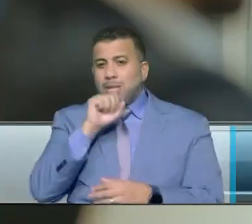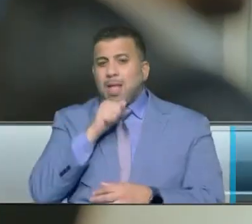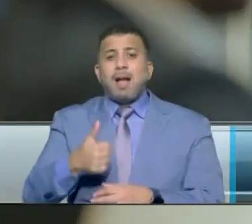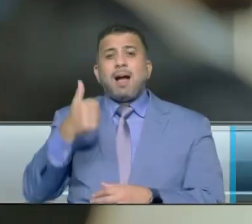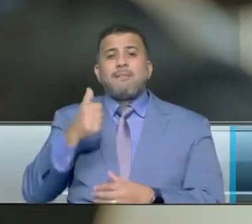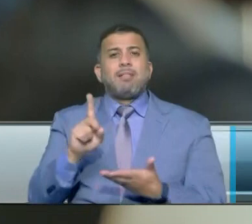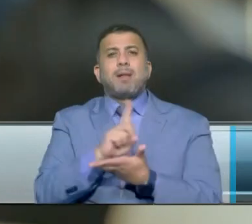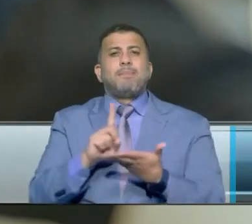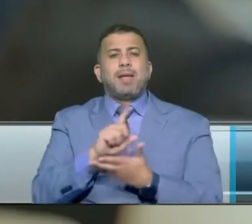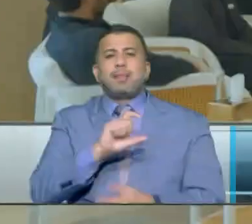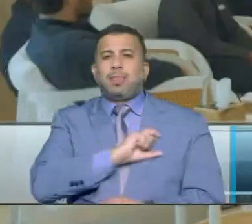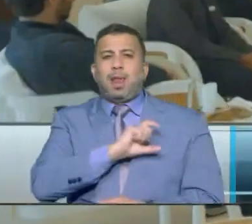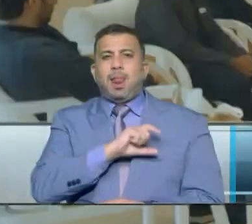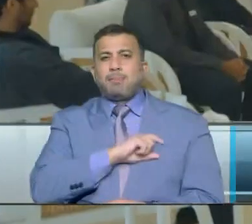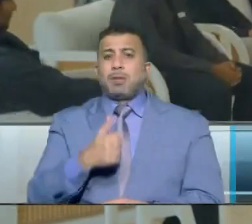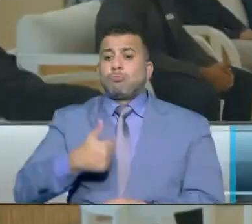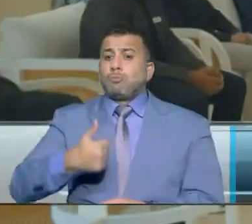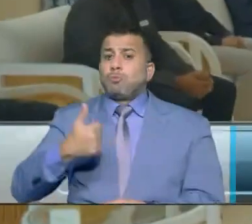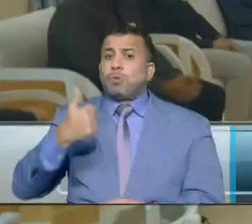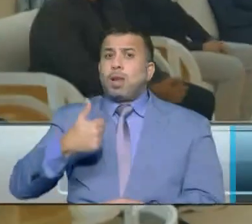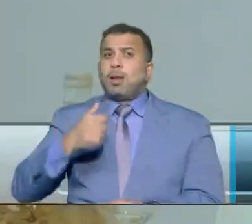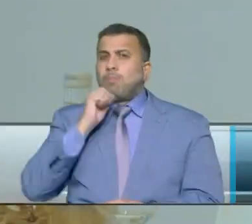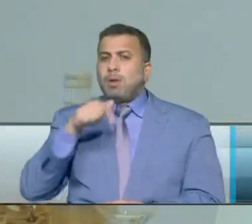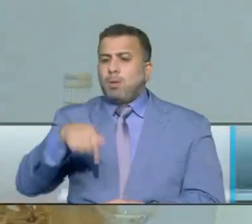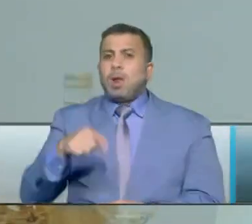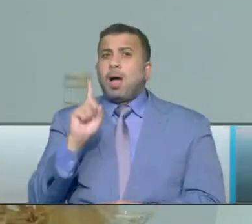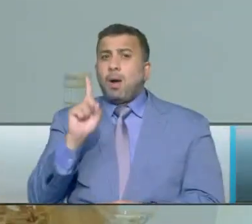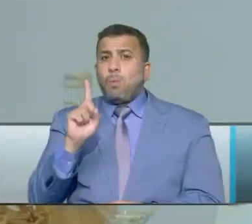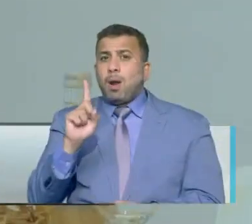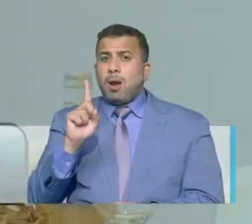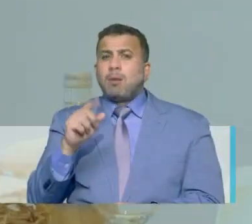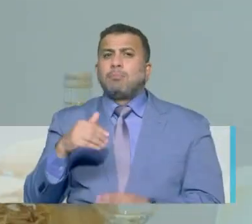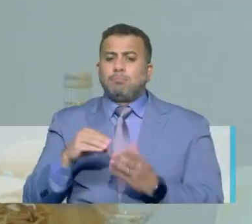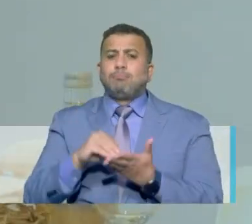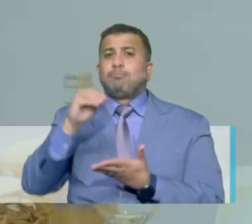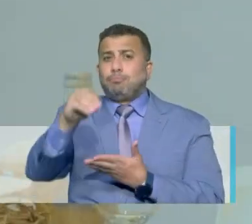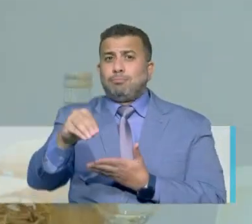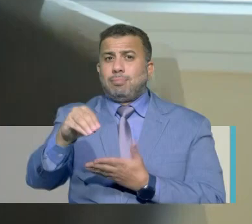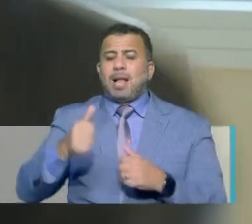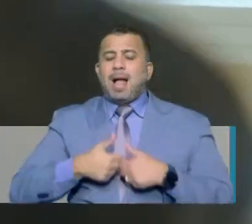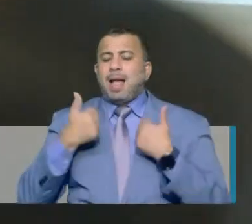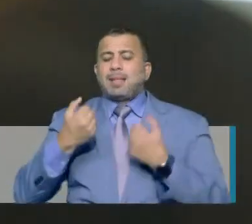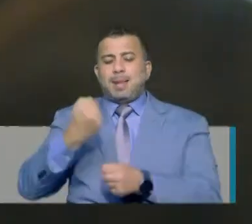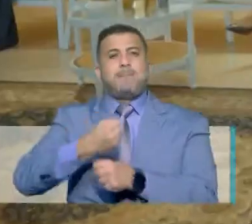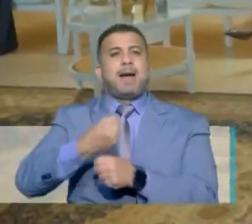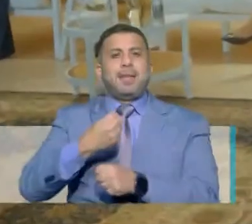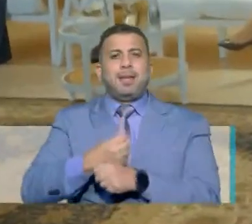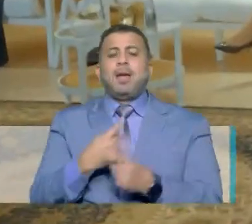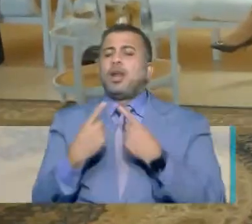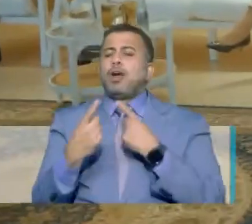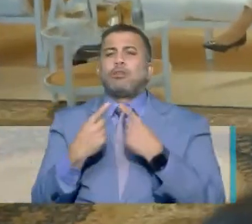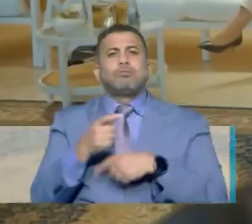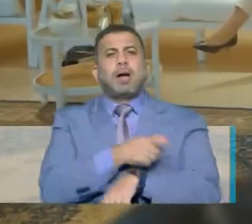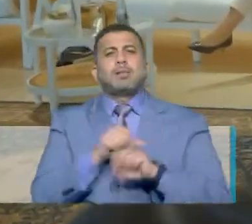بيئه لطلابنا لتحقيق النجاح هنا اولا ثم عندما ينتقلون الى حياتهم المهنيه